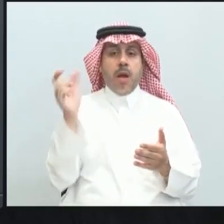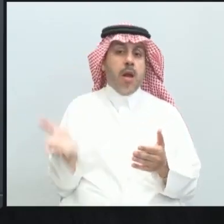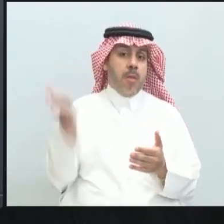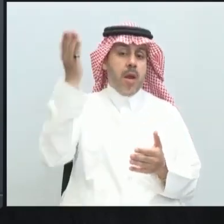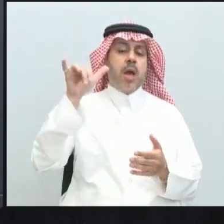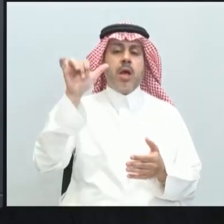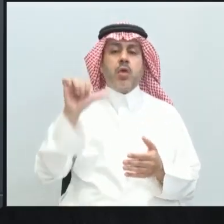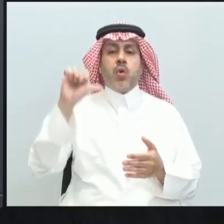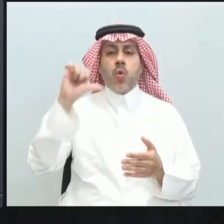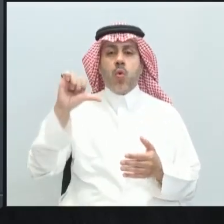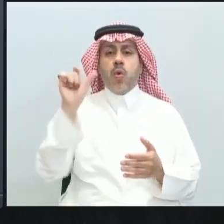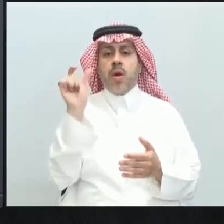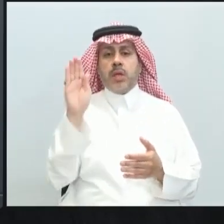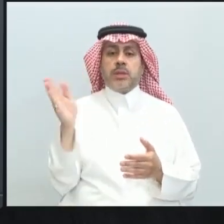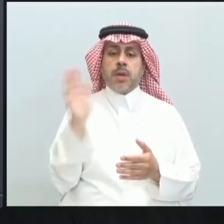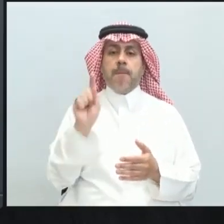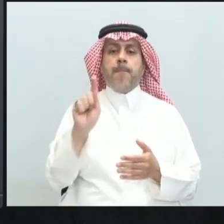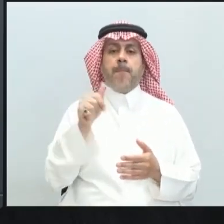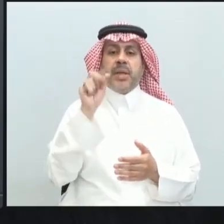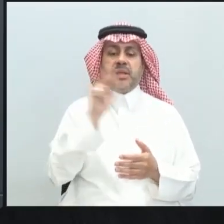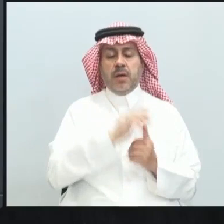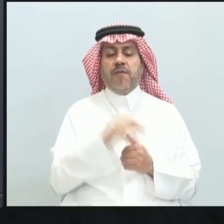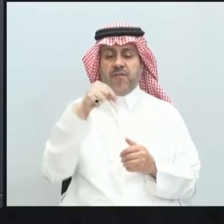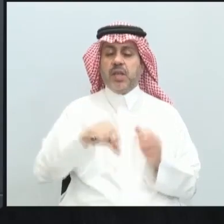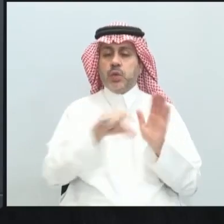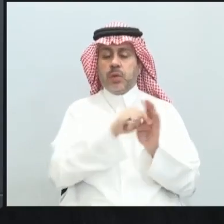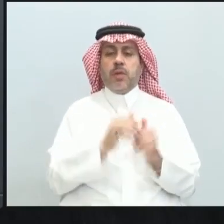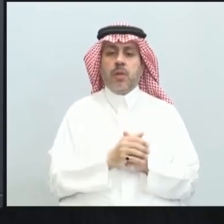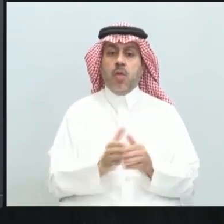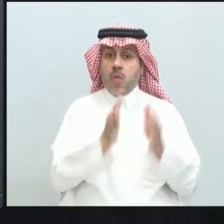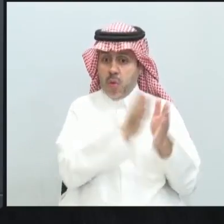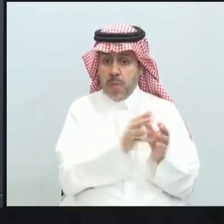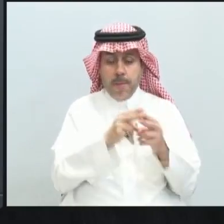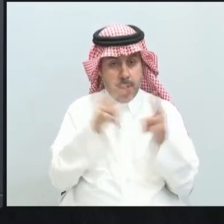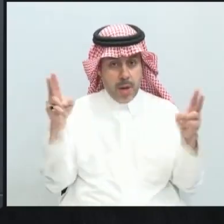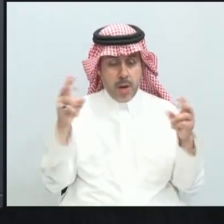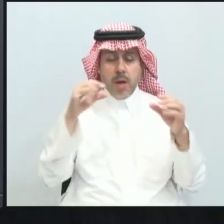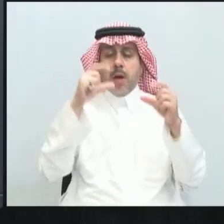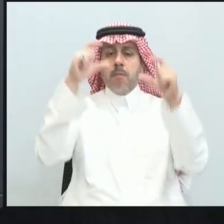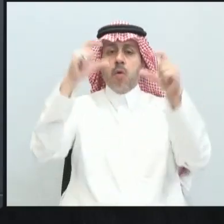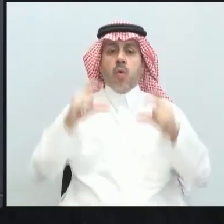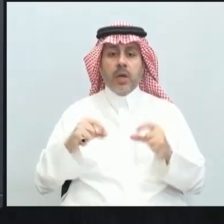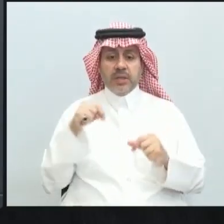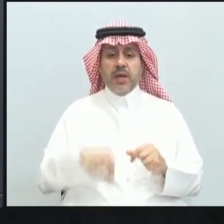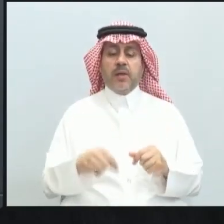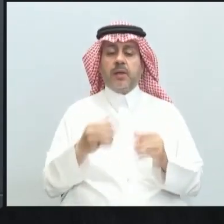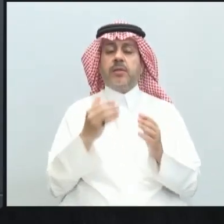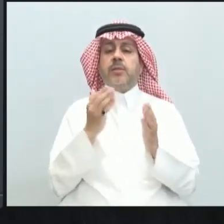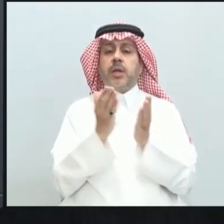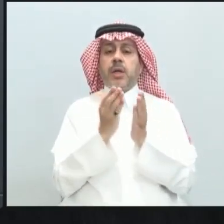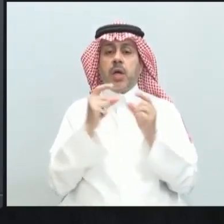الله يونس عليه السلام في هذه السوره ثم اتيت واياكم على ابرز واهم موضوعات هذه الصوره